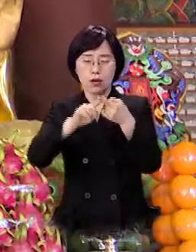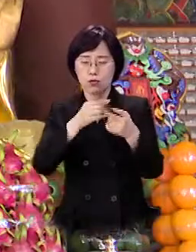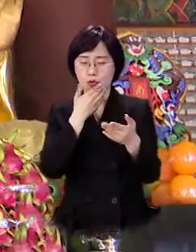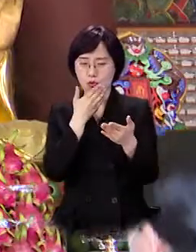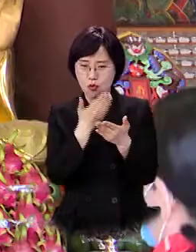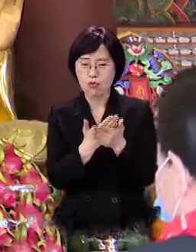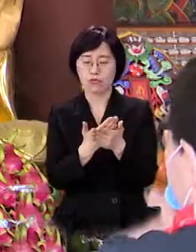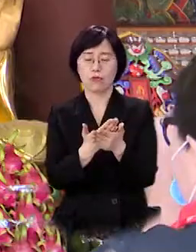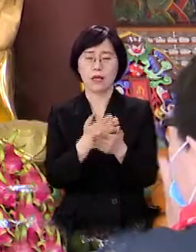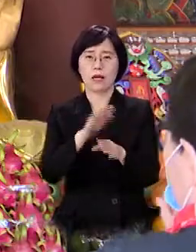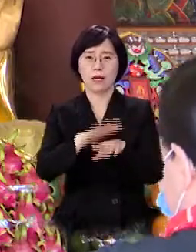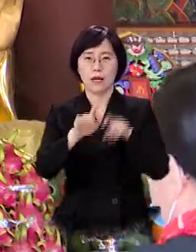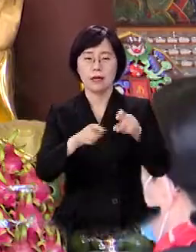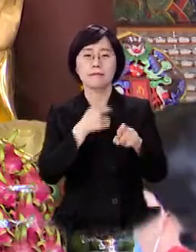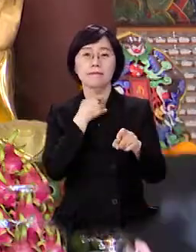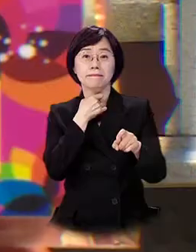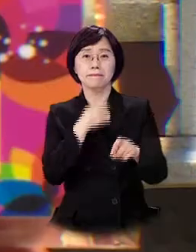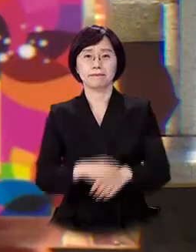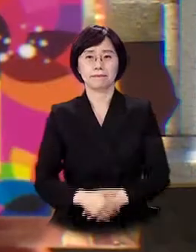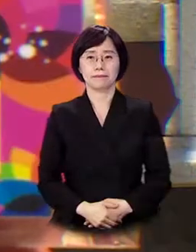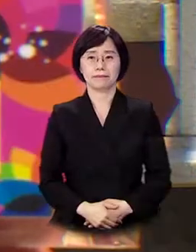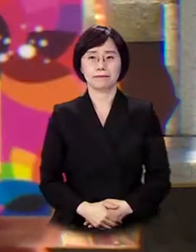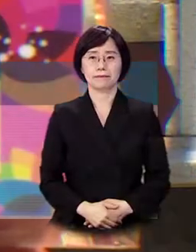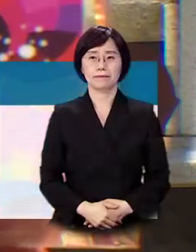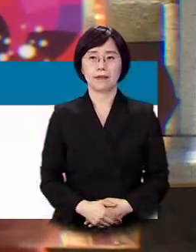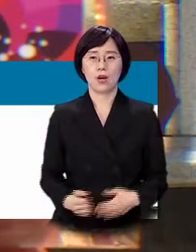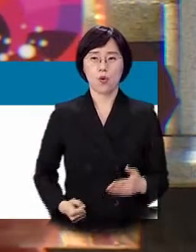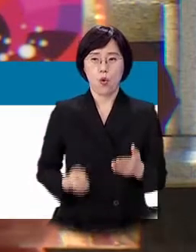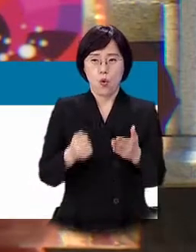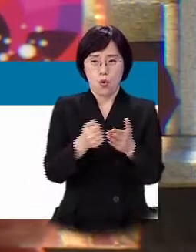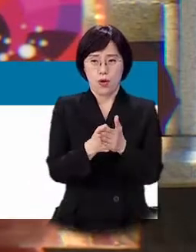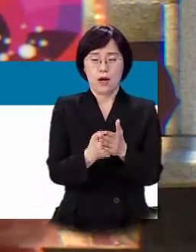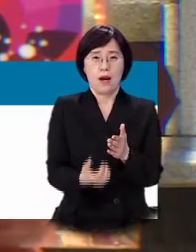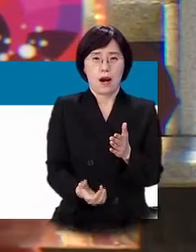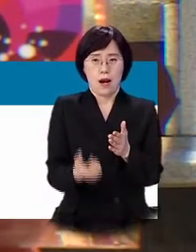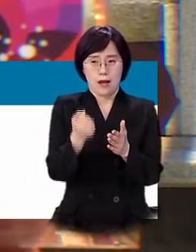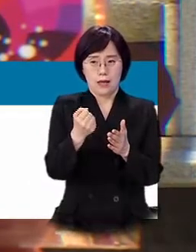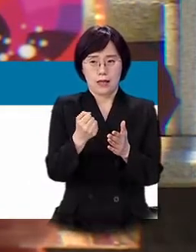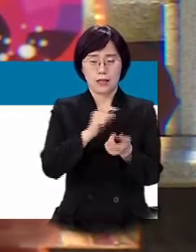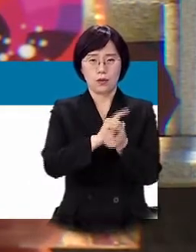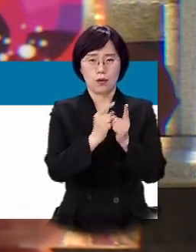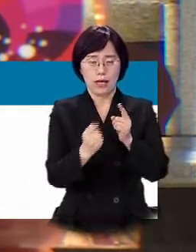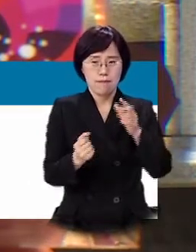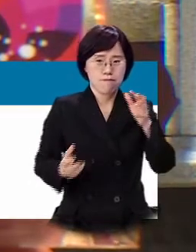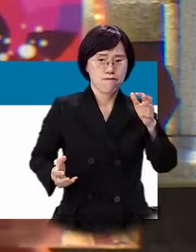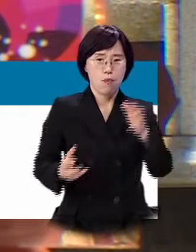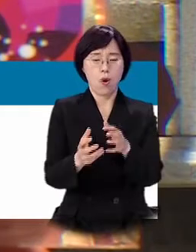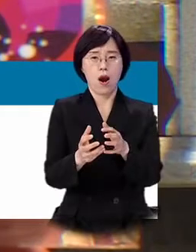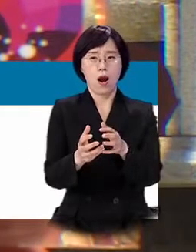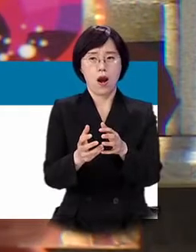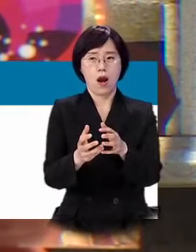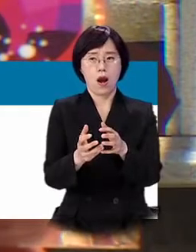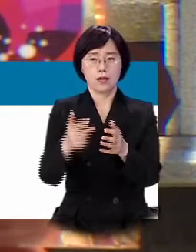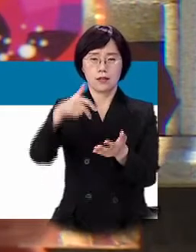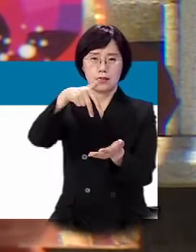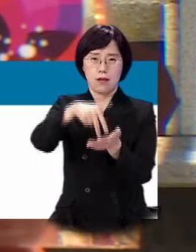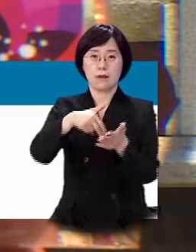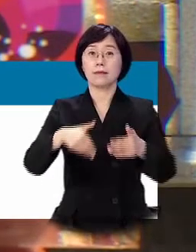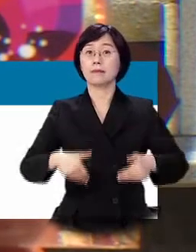가치로 실행되길 축원합니다. 용기를 갖고 서로 힘을 합쳐 일어나야